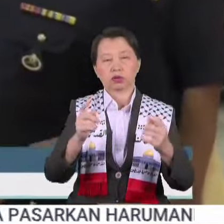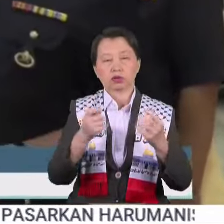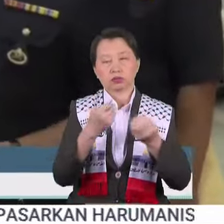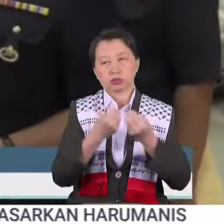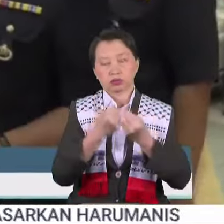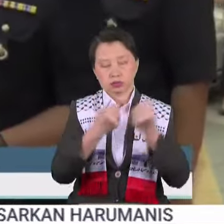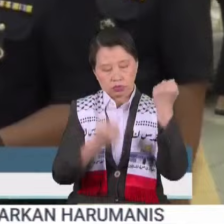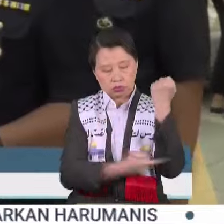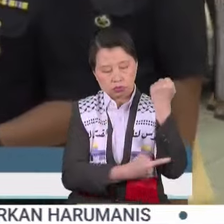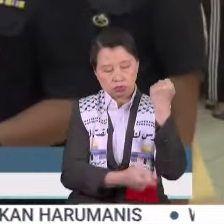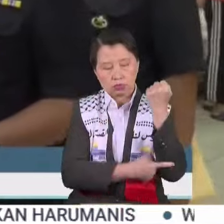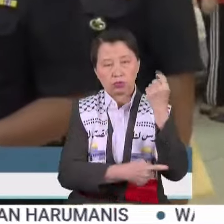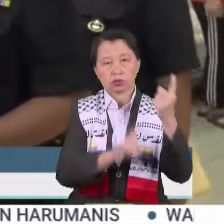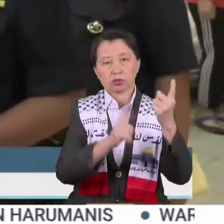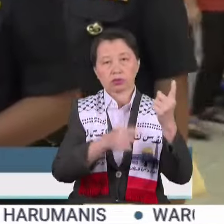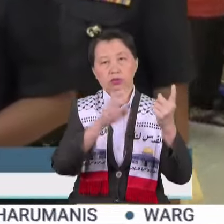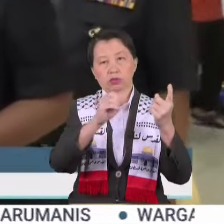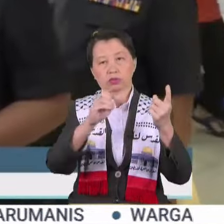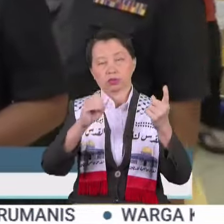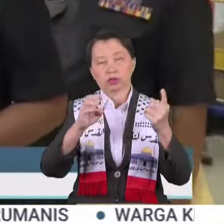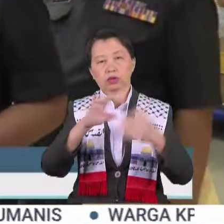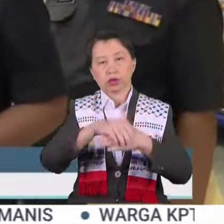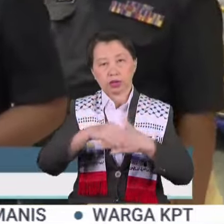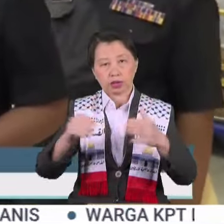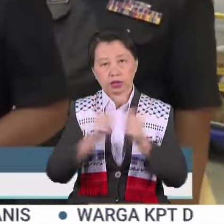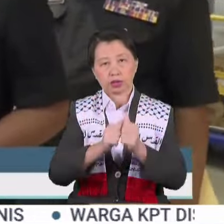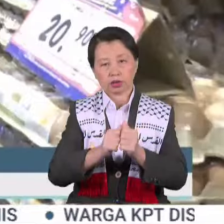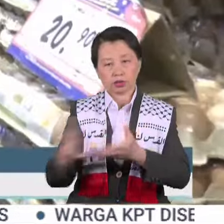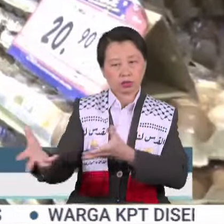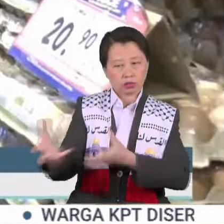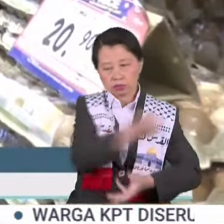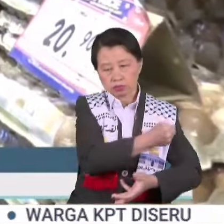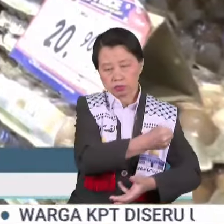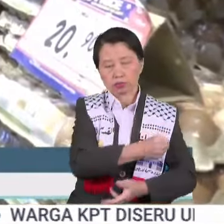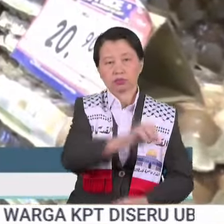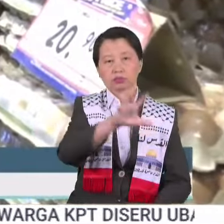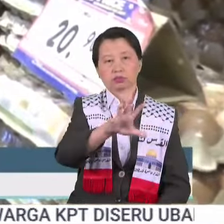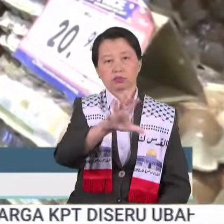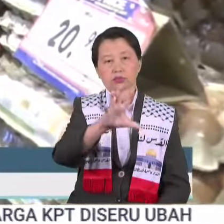kompaun RM11,900 dengan anggaran nilai sitaan lebih